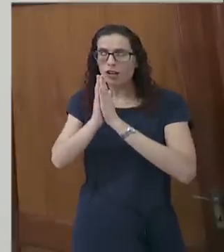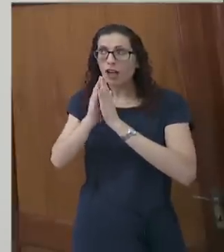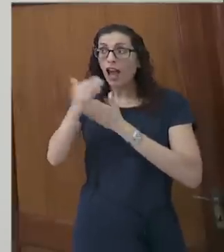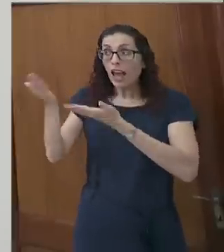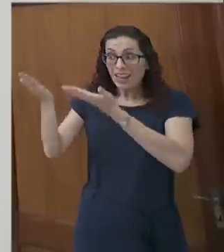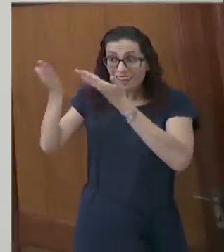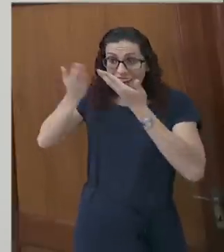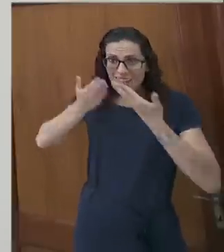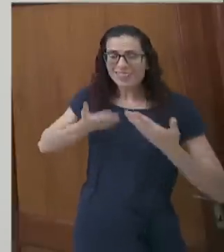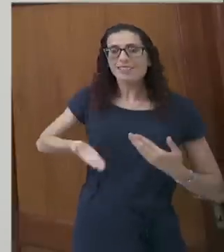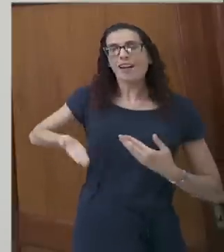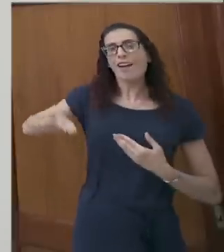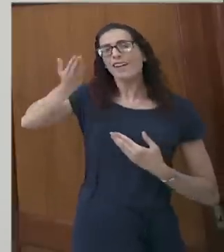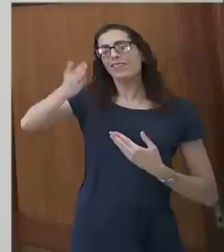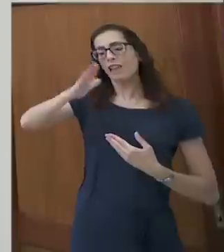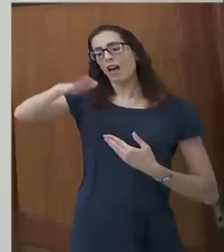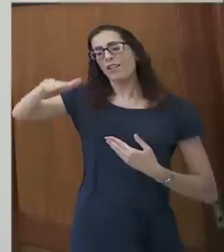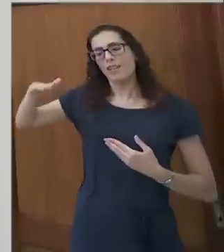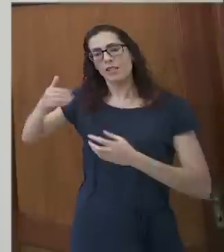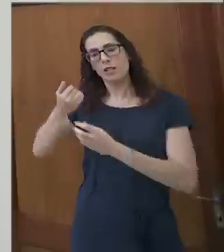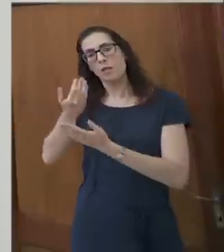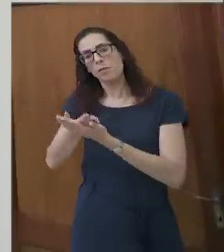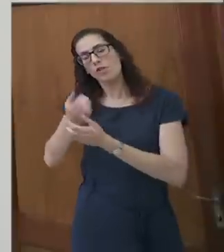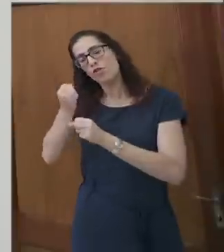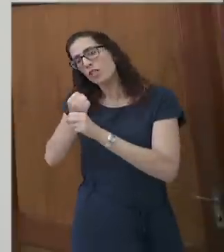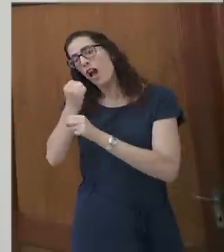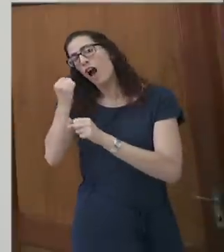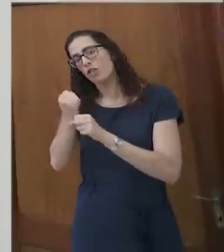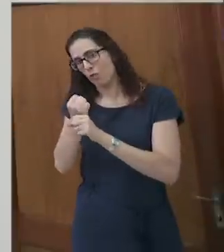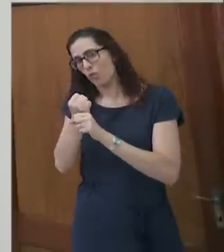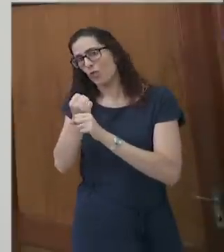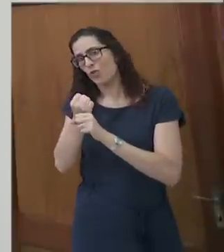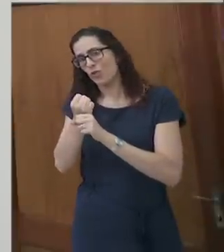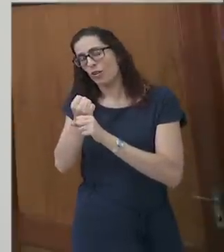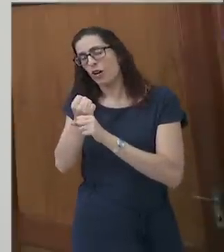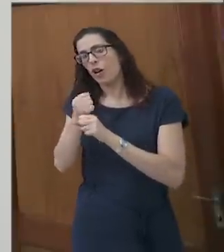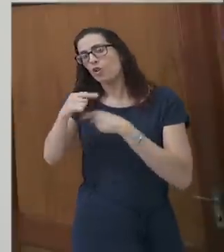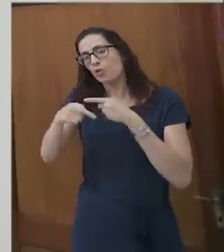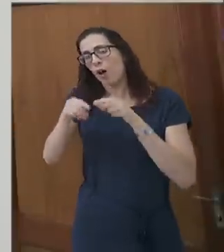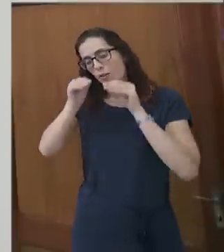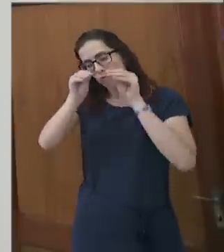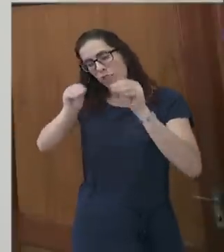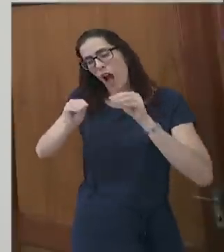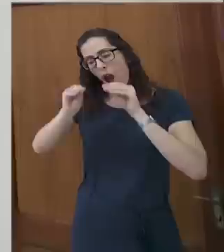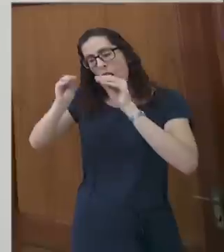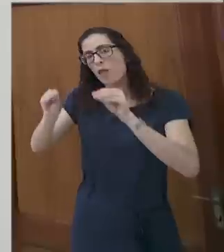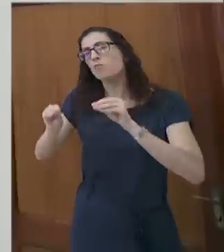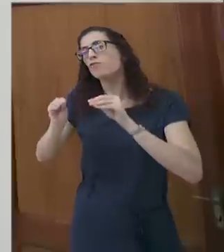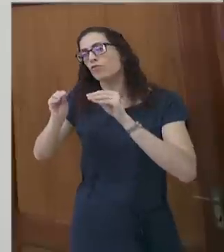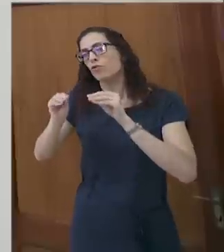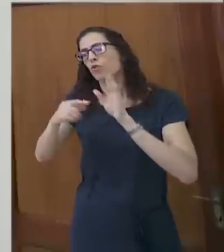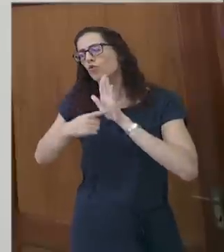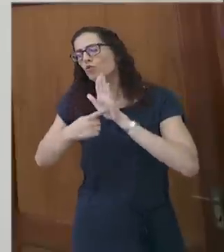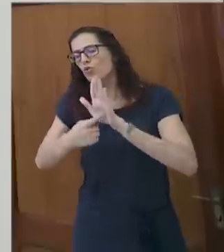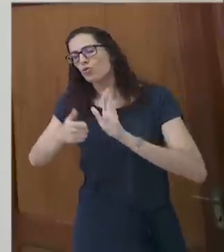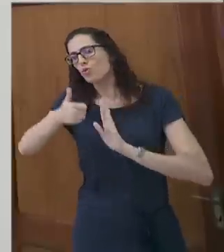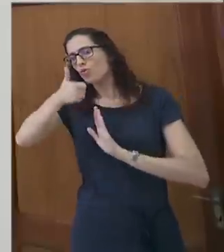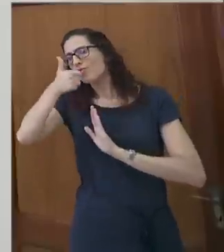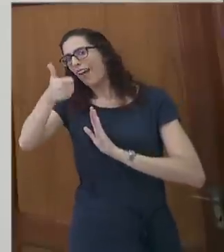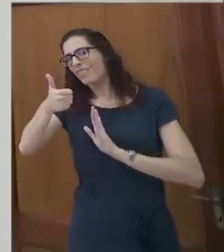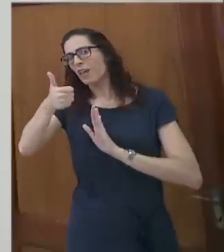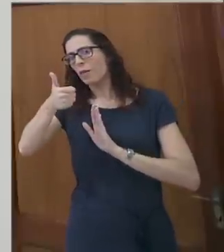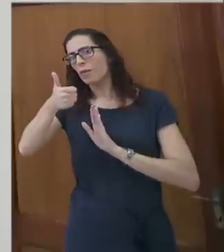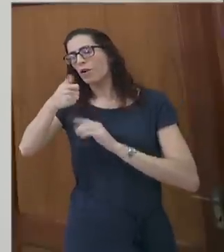ħaddiema s-sat tiegħu, nitolbuh il-mulej biex ikun hemm ħafna ħaddiema fl-alqa tiegħu, biex ikun hemm ħafna li